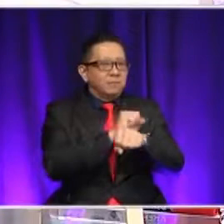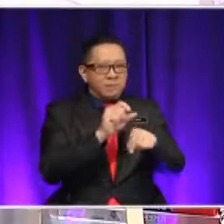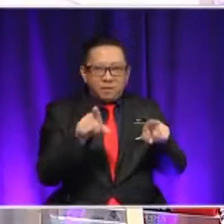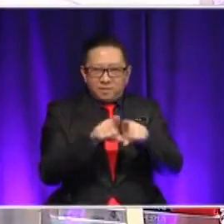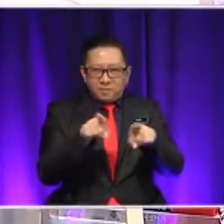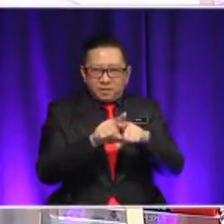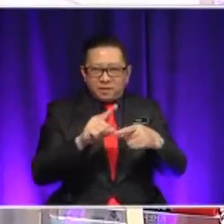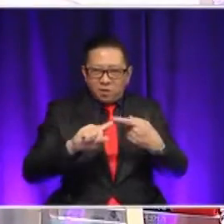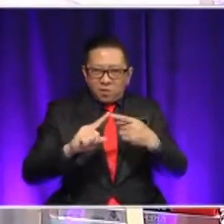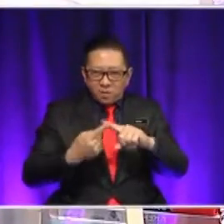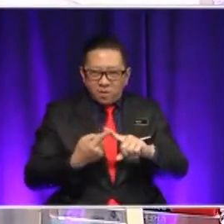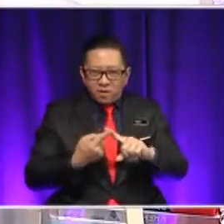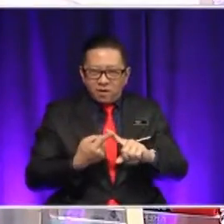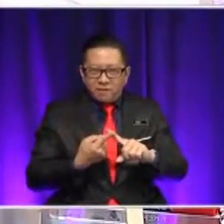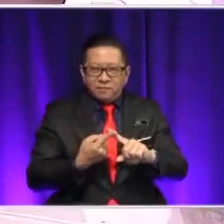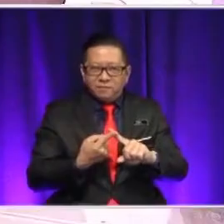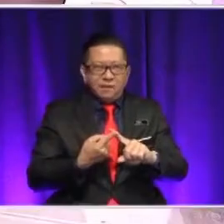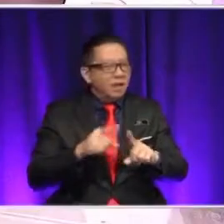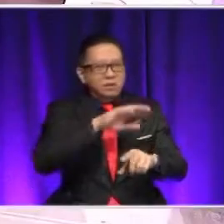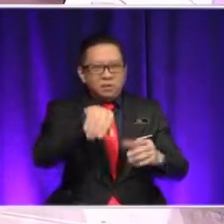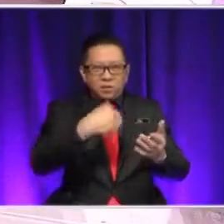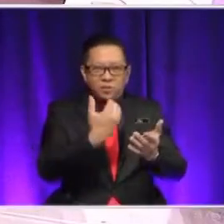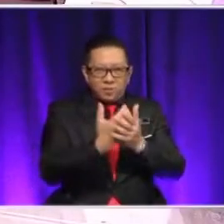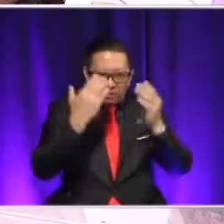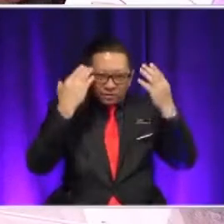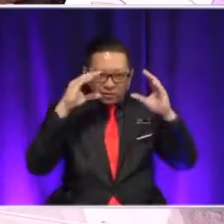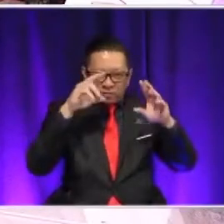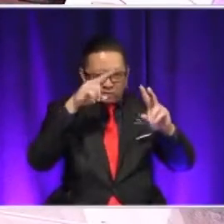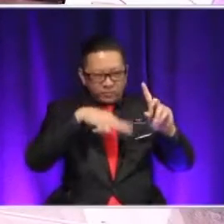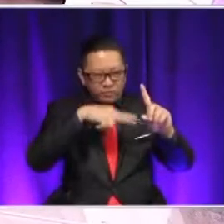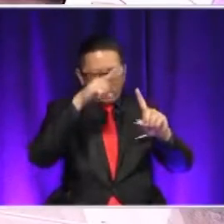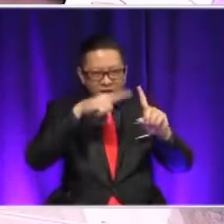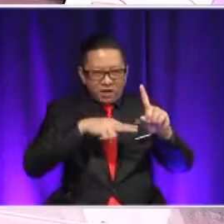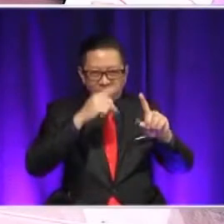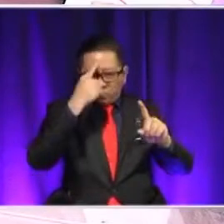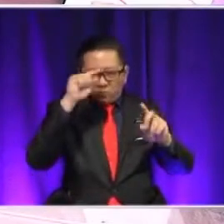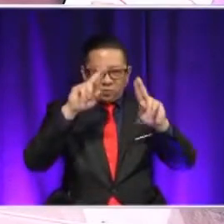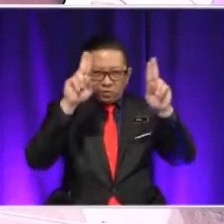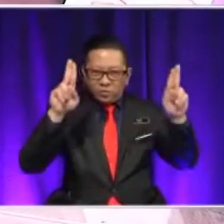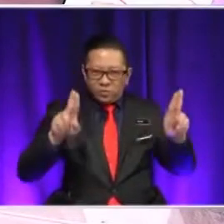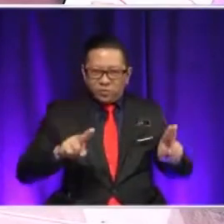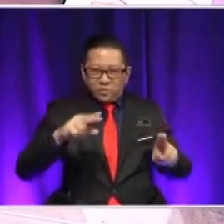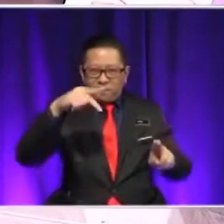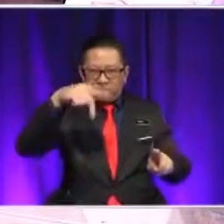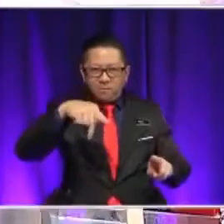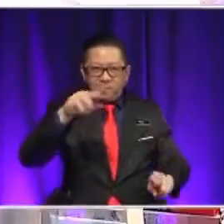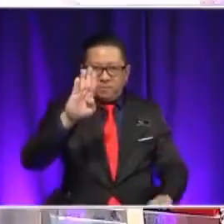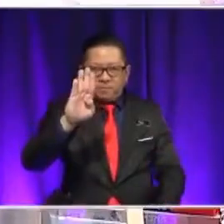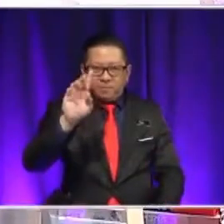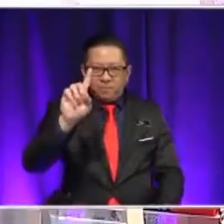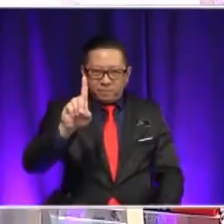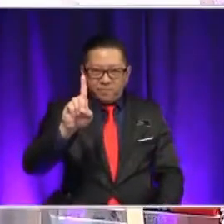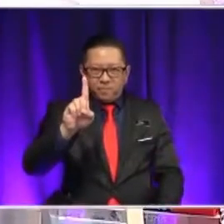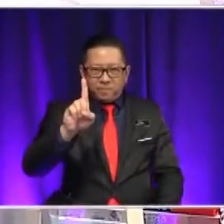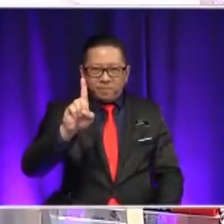kawan-kawan keduanya betul kadang lengket ini kita buat secara berkumpulan ataupun secara individu Minggu Ivanka